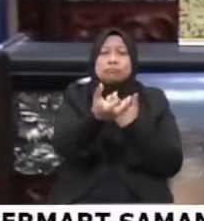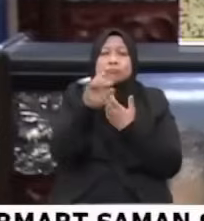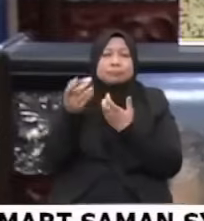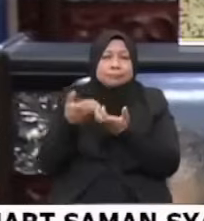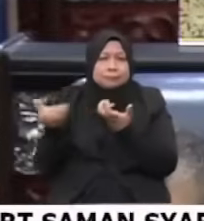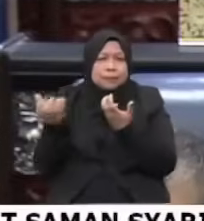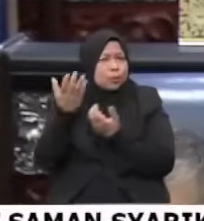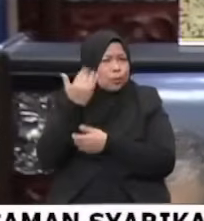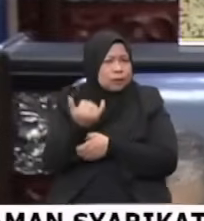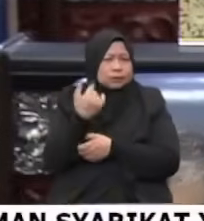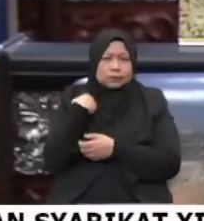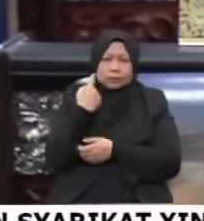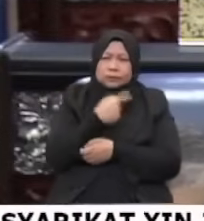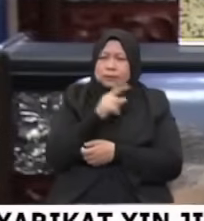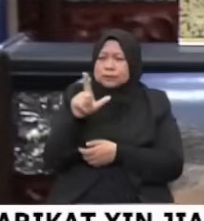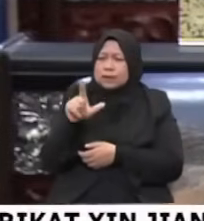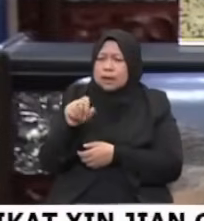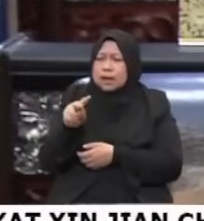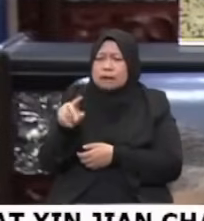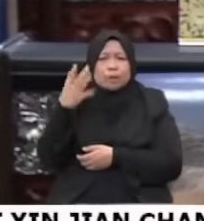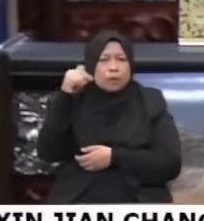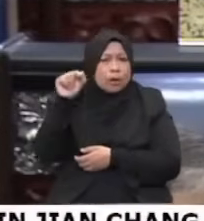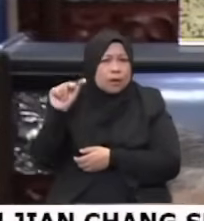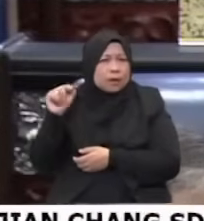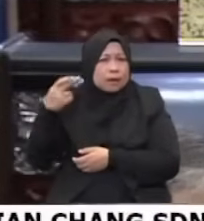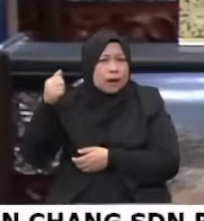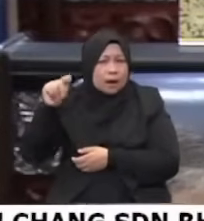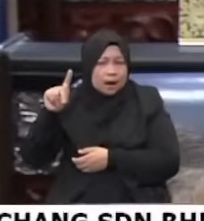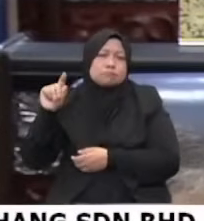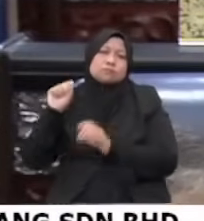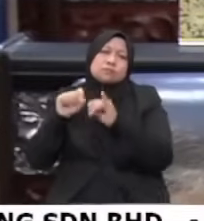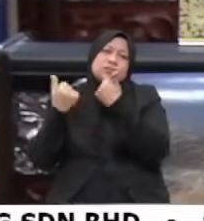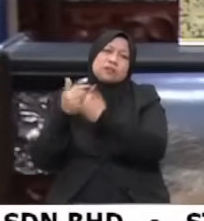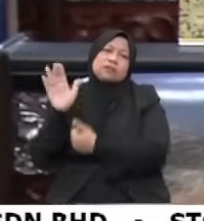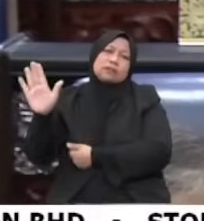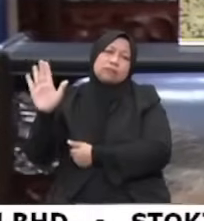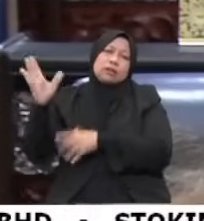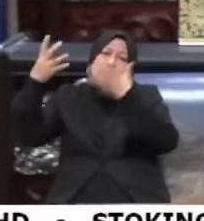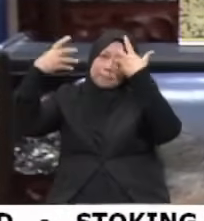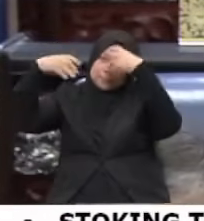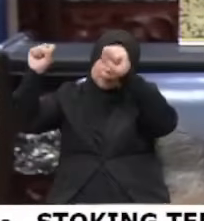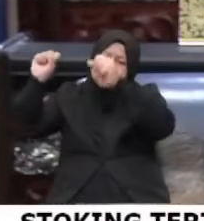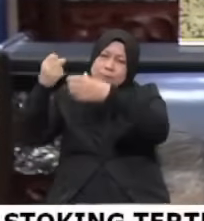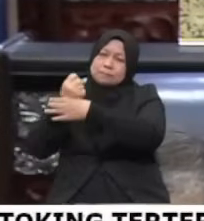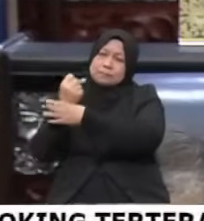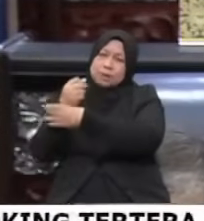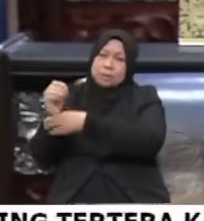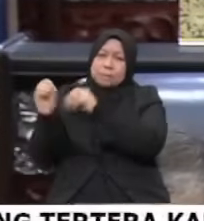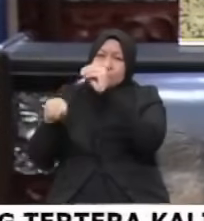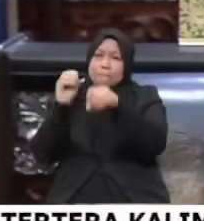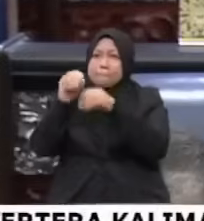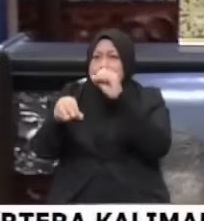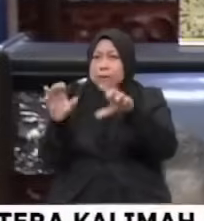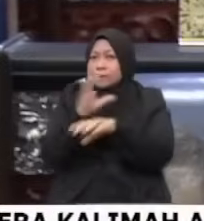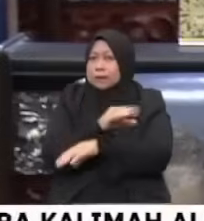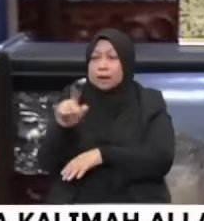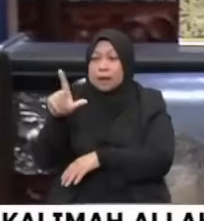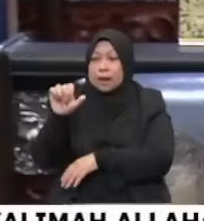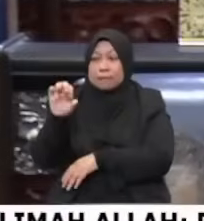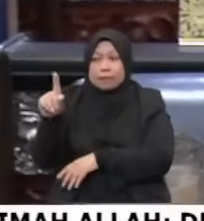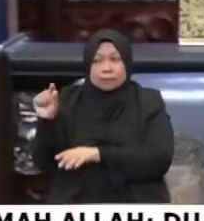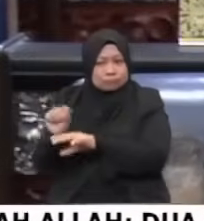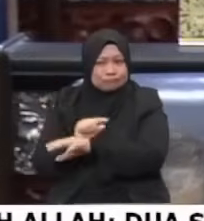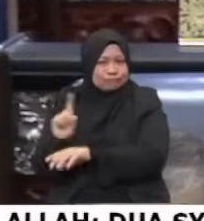Sebab untuk kita Levi merupakan hak Syarikat ataupun hak majikan yang mencarum Levi tersebut jadi Levi tidak harus